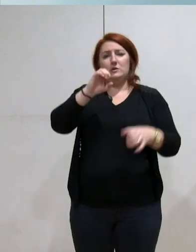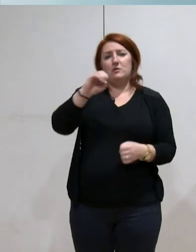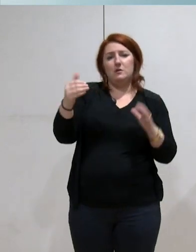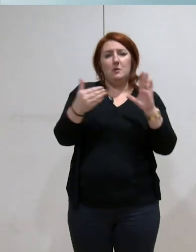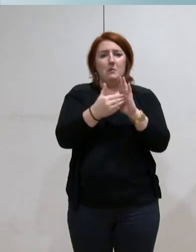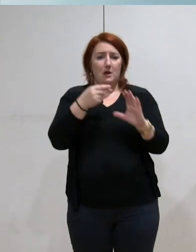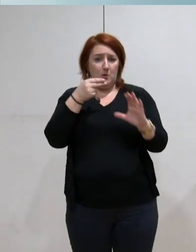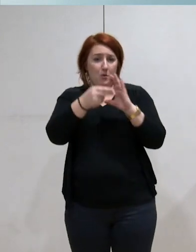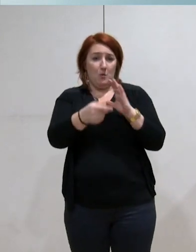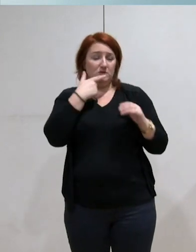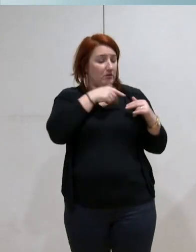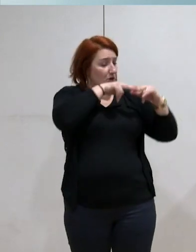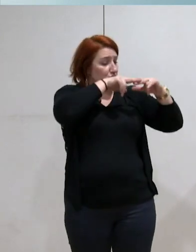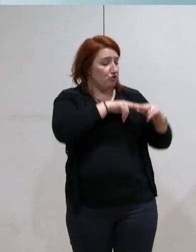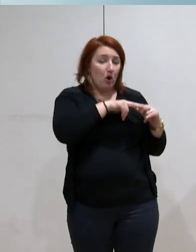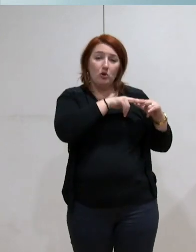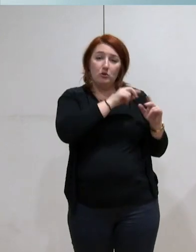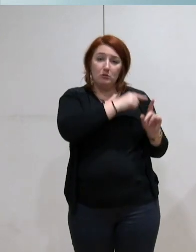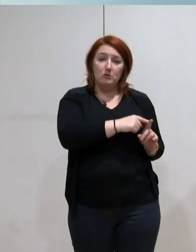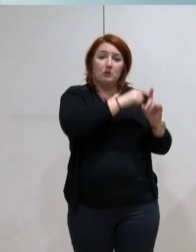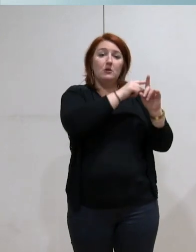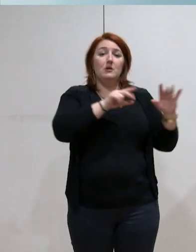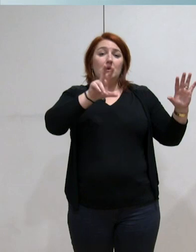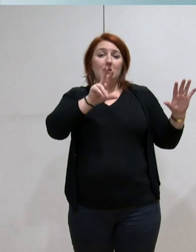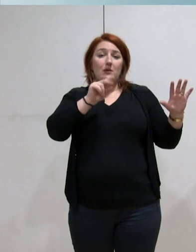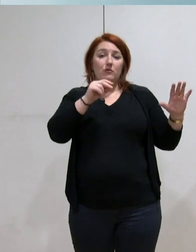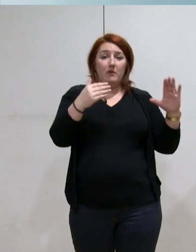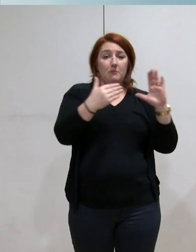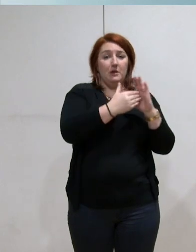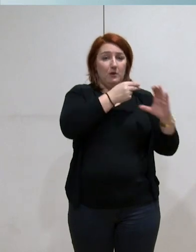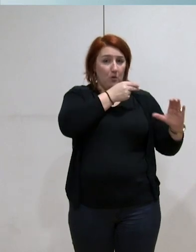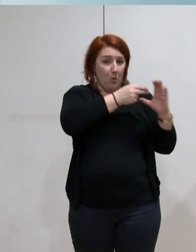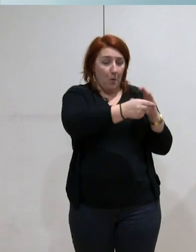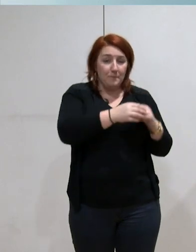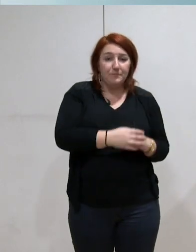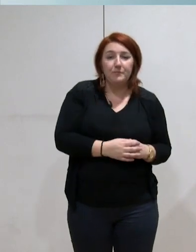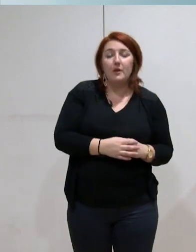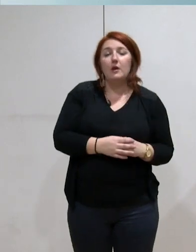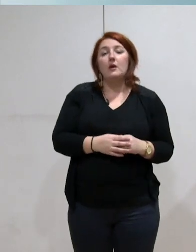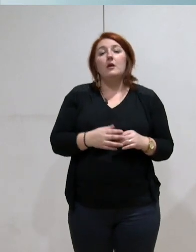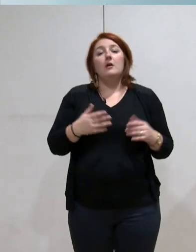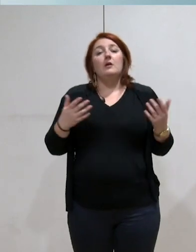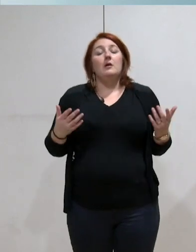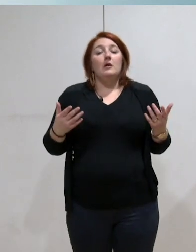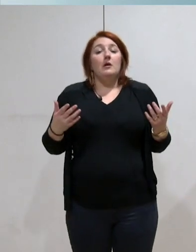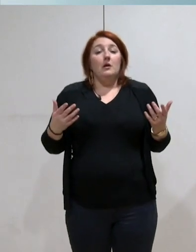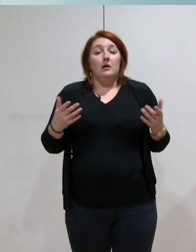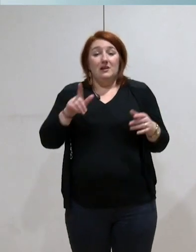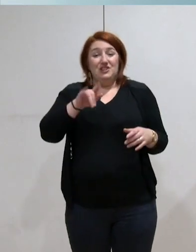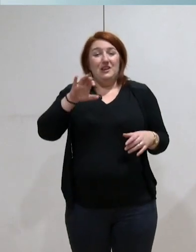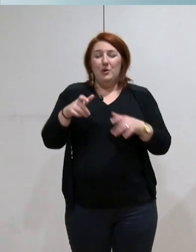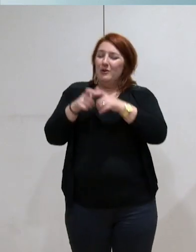permettent d'avoir aujourd'hui un solde à la charge de la ville de 80000 €. sachant que la création et l'existence de ce